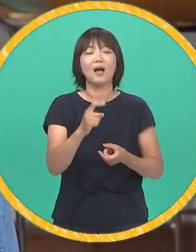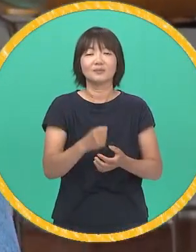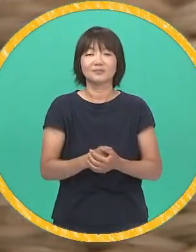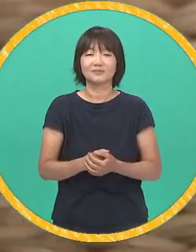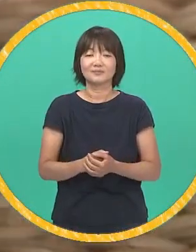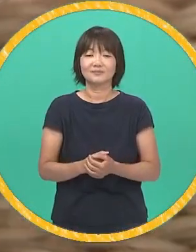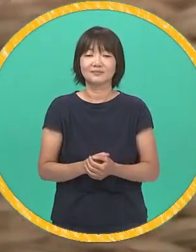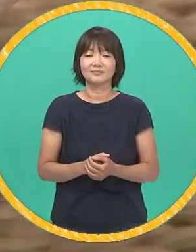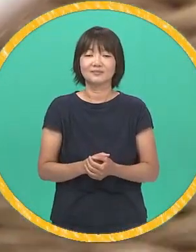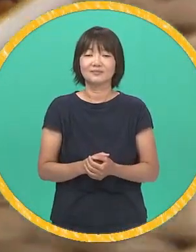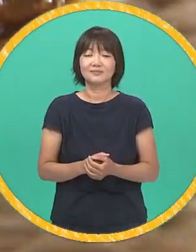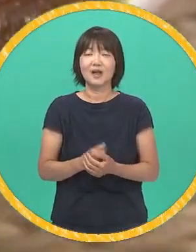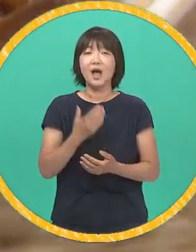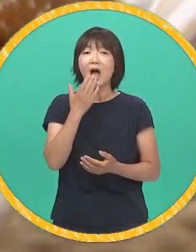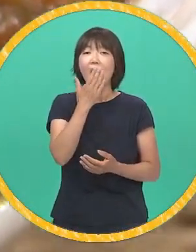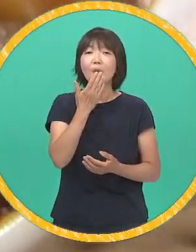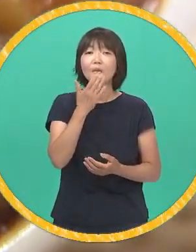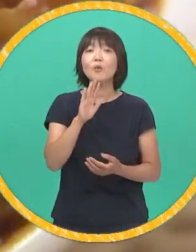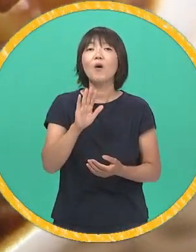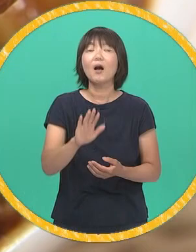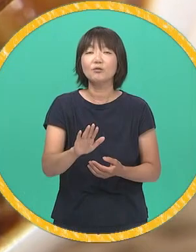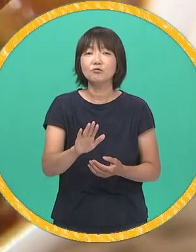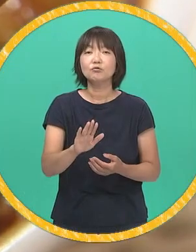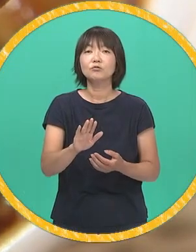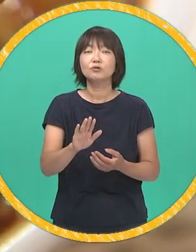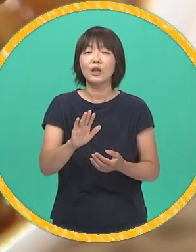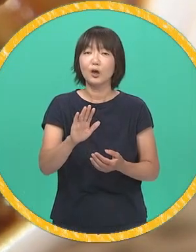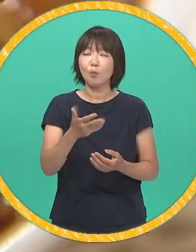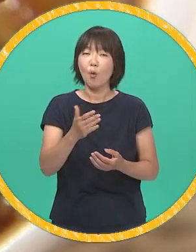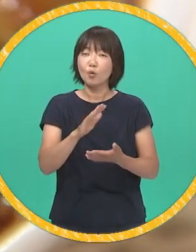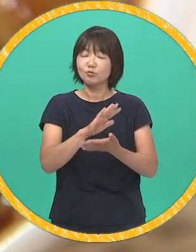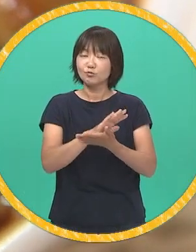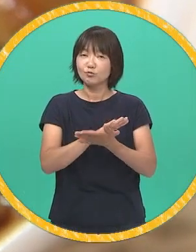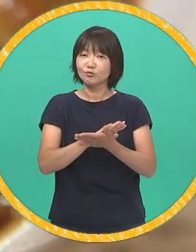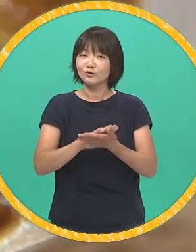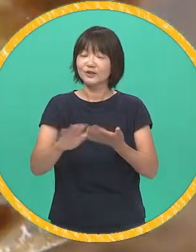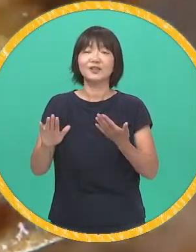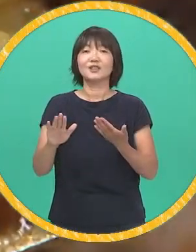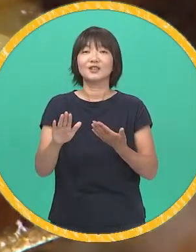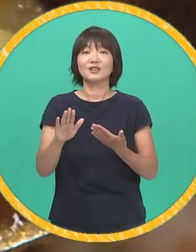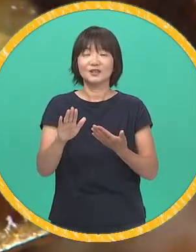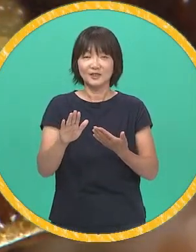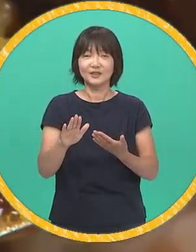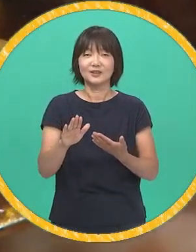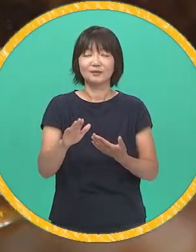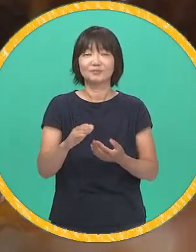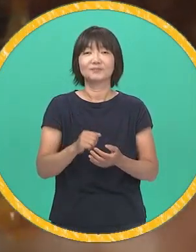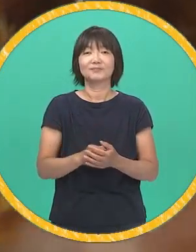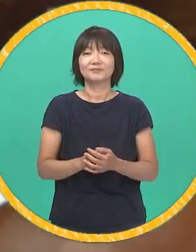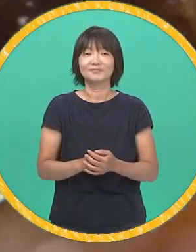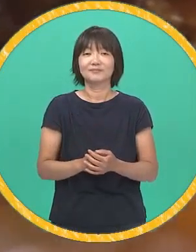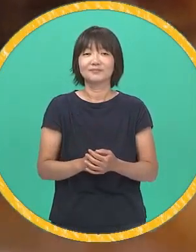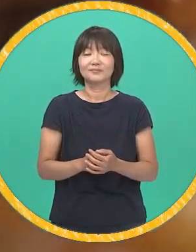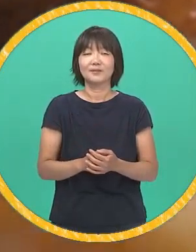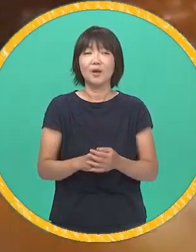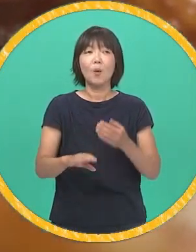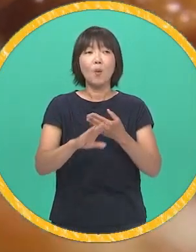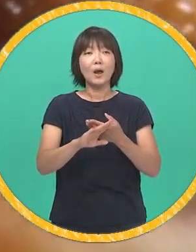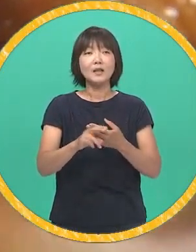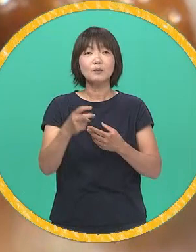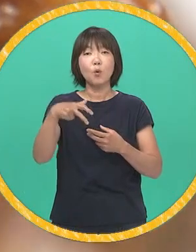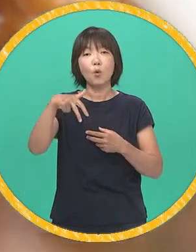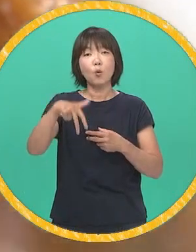それほのかな甘みもありつつすごくすごくさっぱりしているこれでも酢豚とか